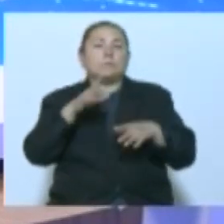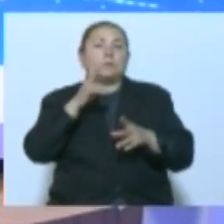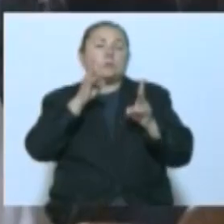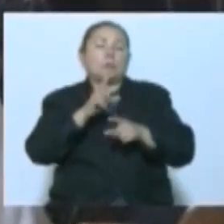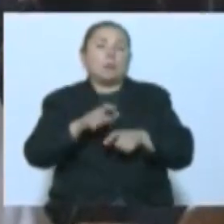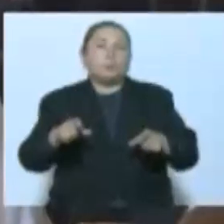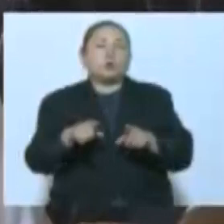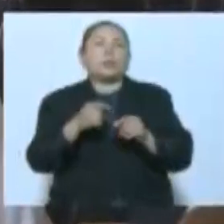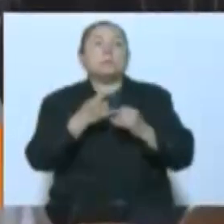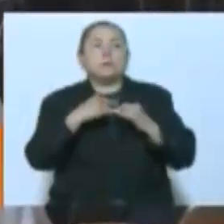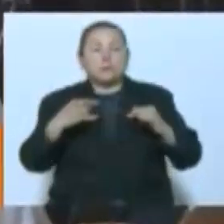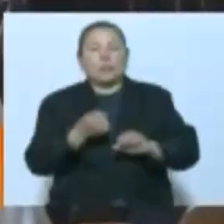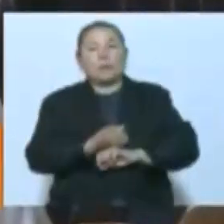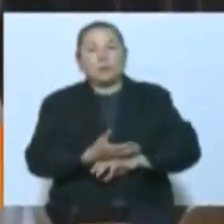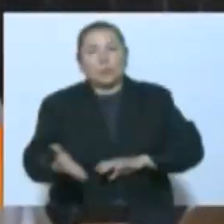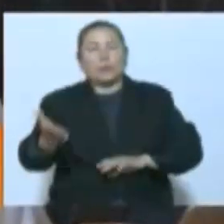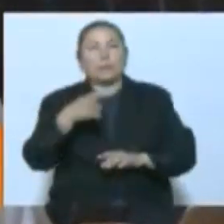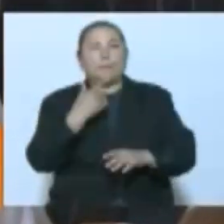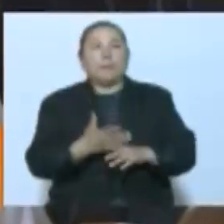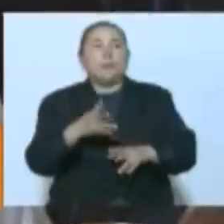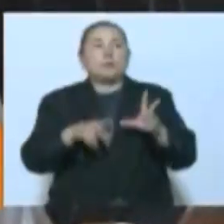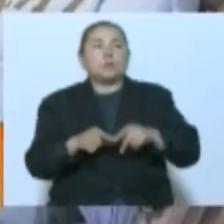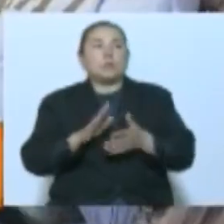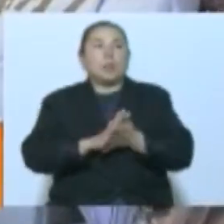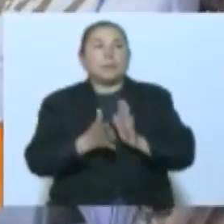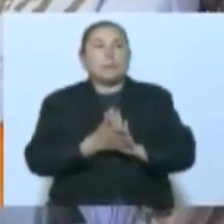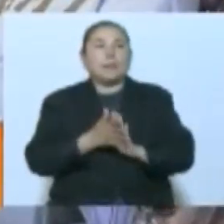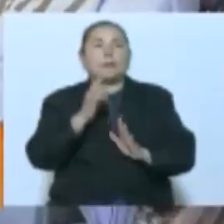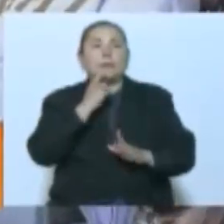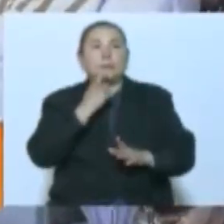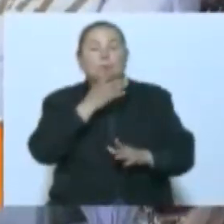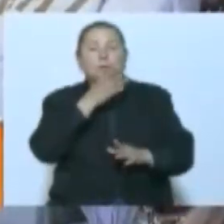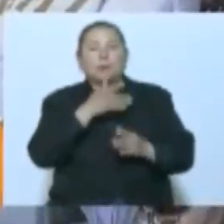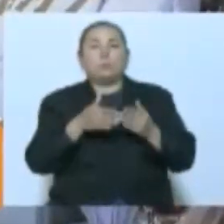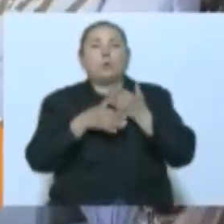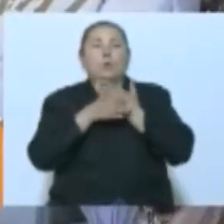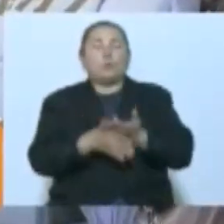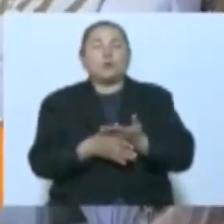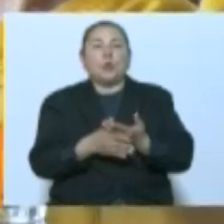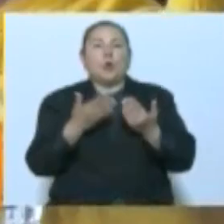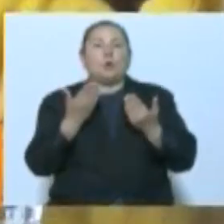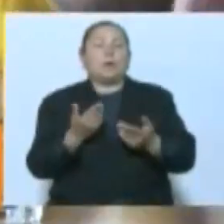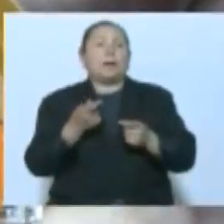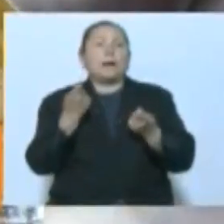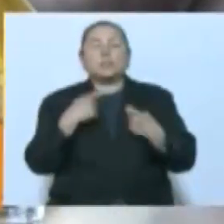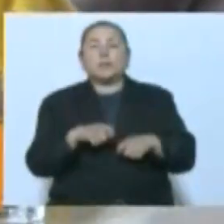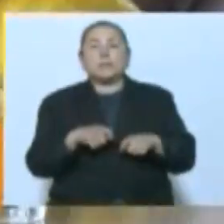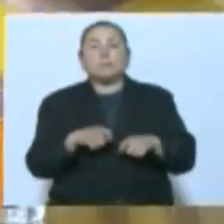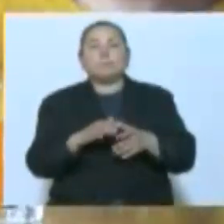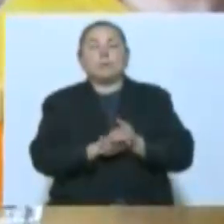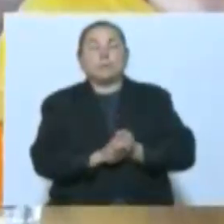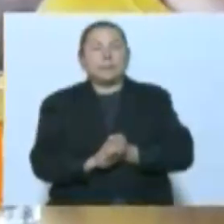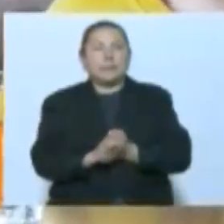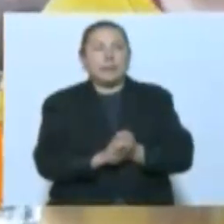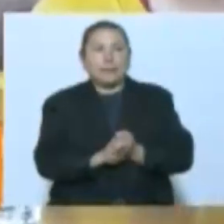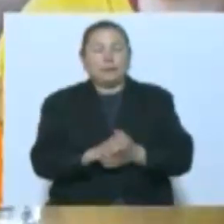азаматтарға арнап дастархан жайды. Құлсардан келген ағайыннан жағдай сұрасып, қиын уақытта қолдау көрсетті. Олармен әрқашан бірге екенін айтып, көмек